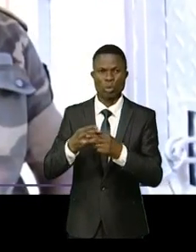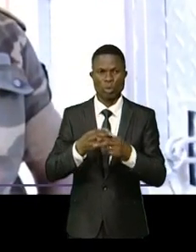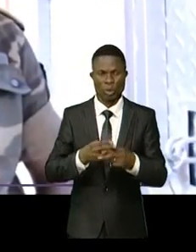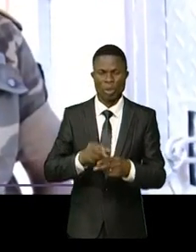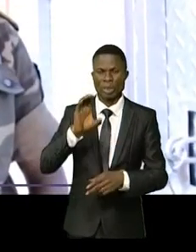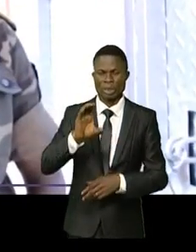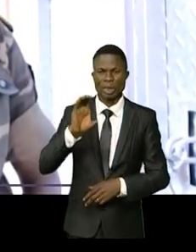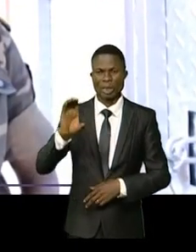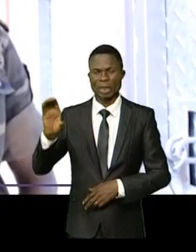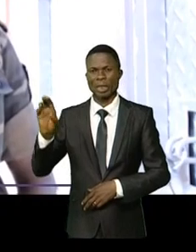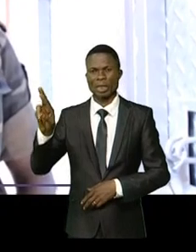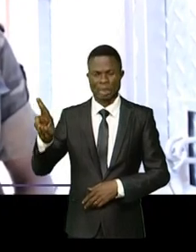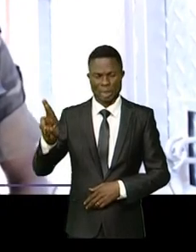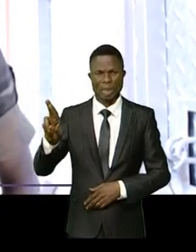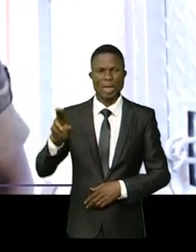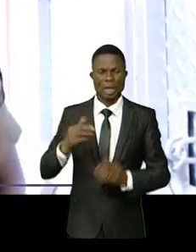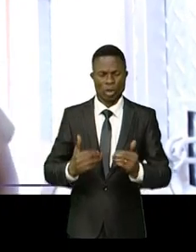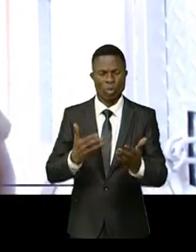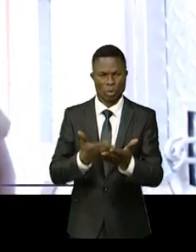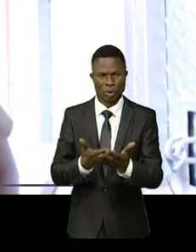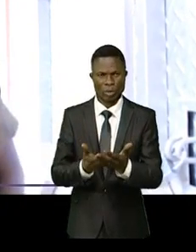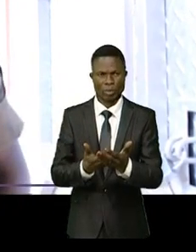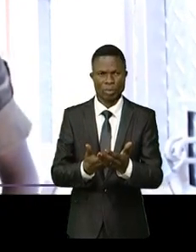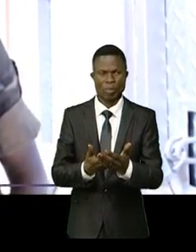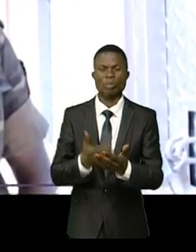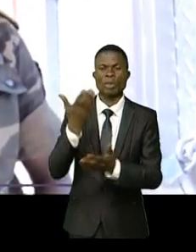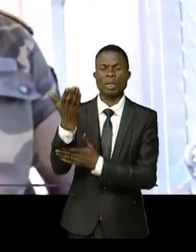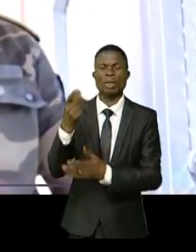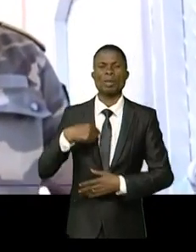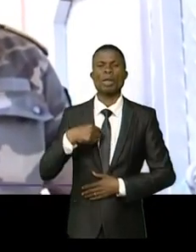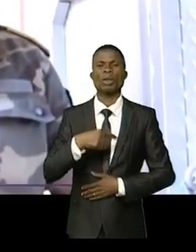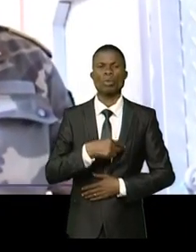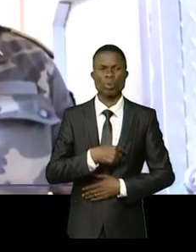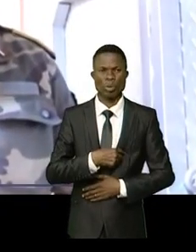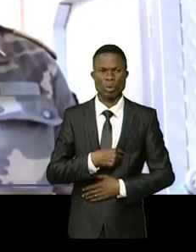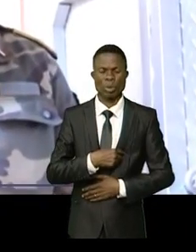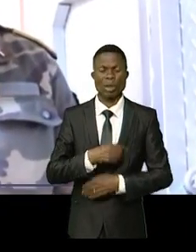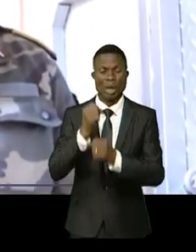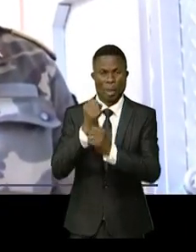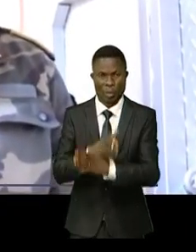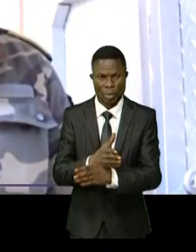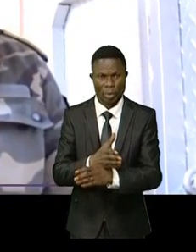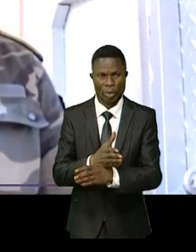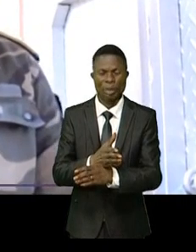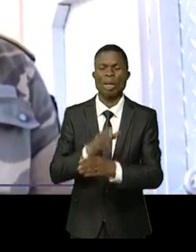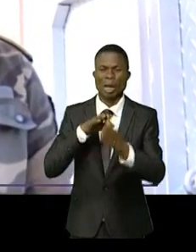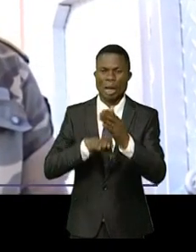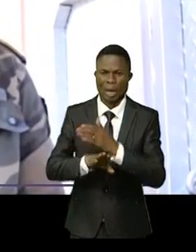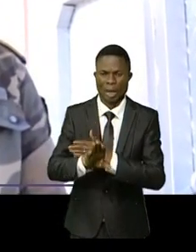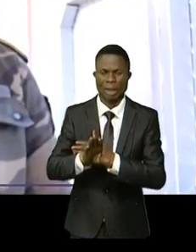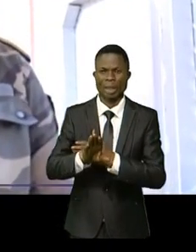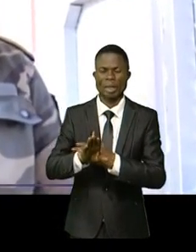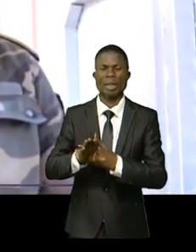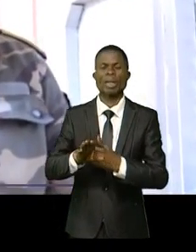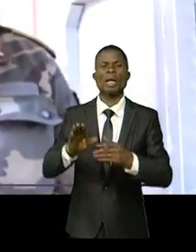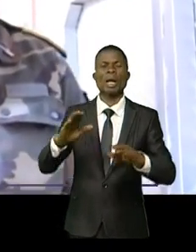DDRCS qui est en cours. Et je leur recommande d'être prêts à s'adhérer massivement, à répondre